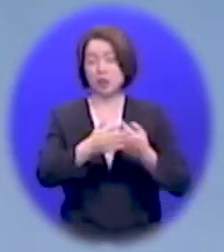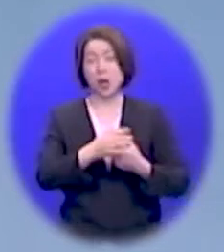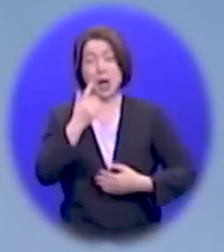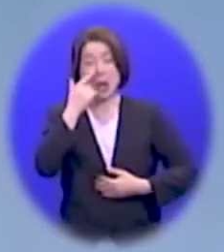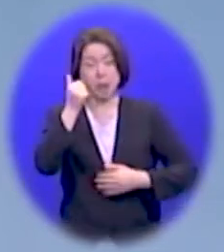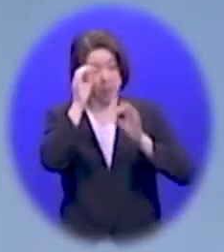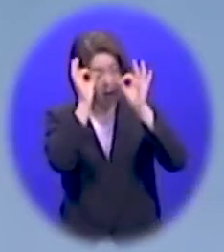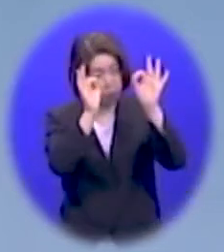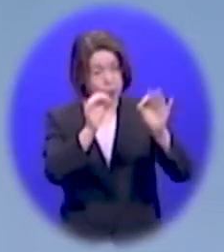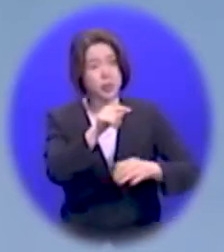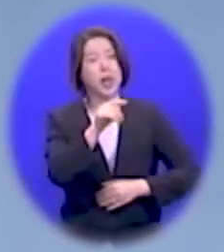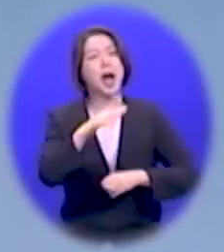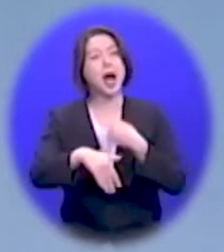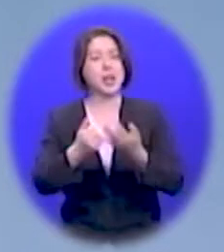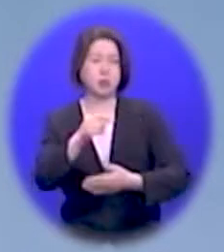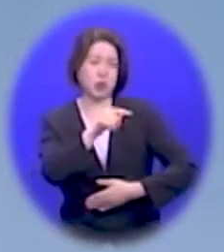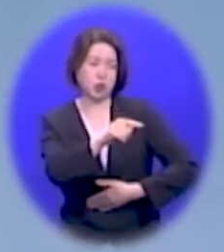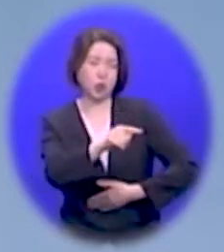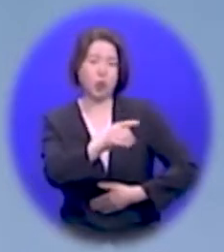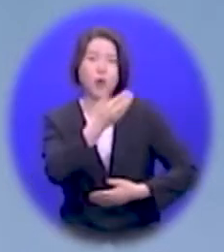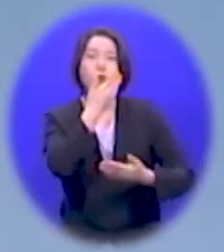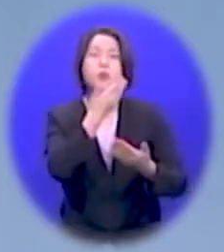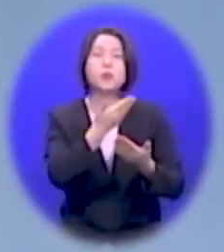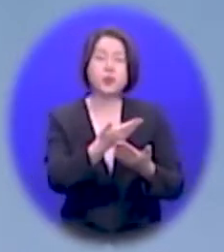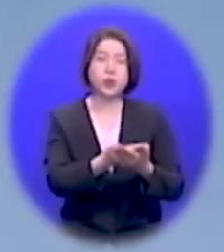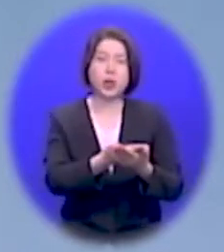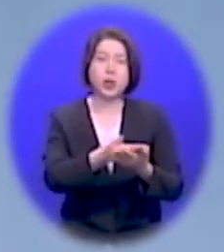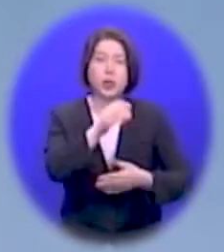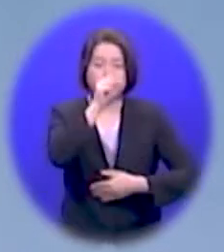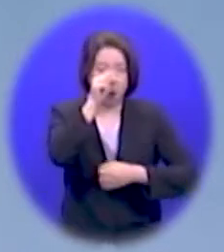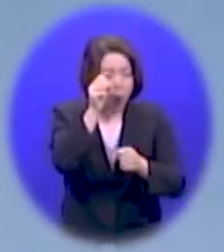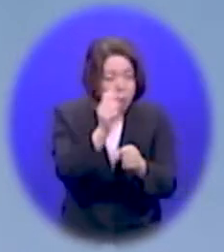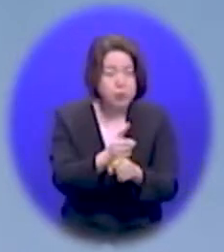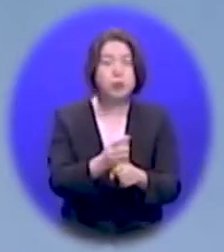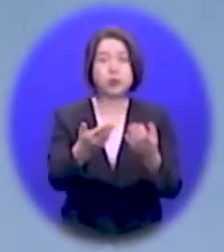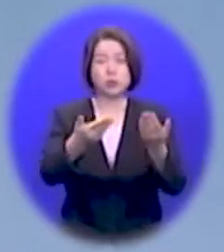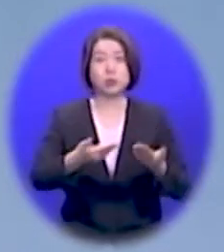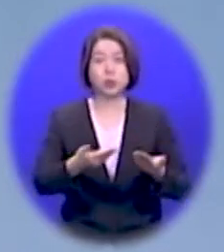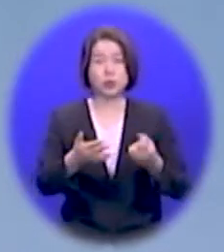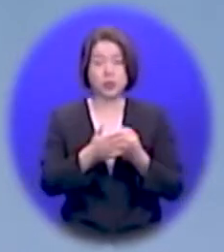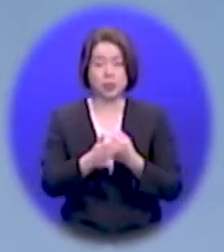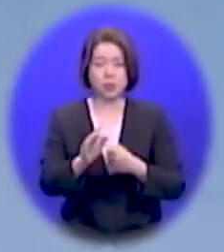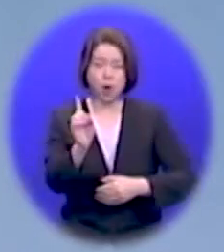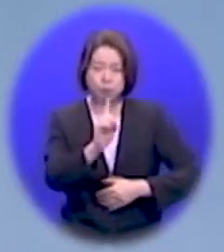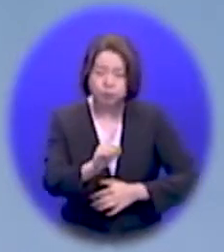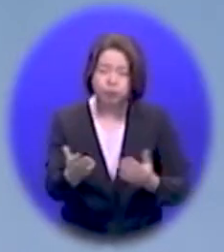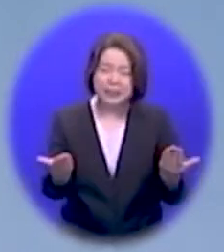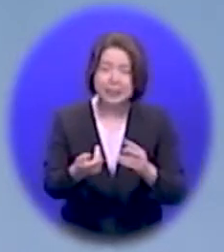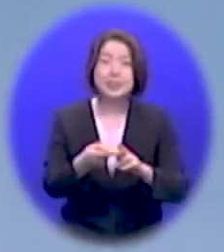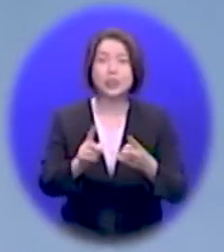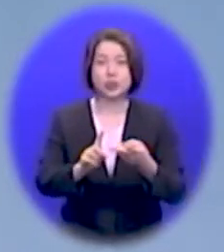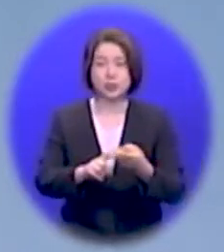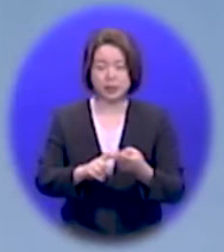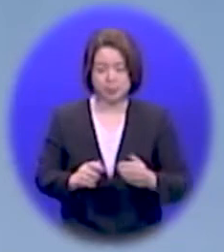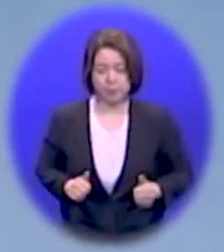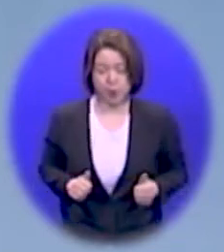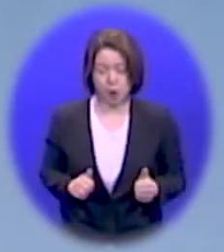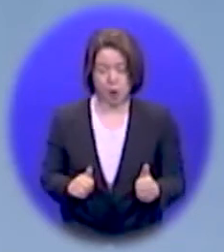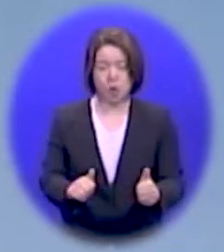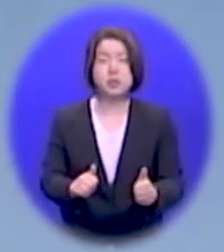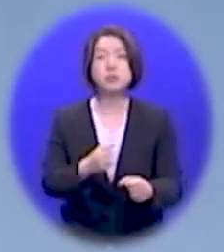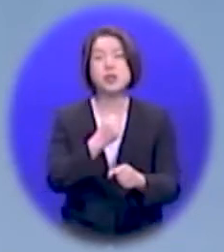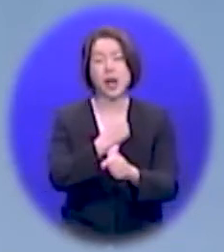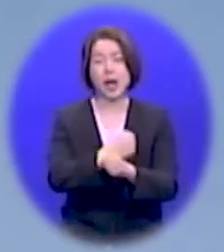너에게 참 귀하게 좋은 성품을 주셔서 무슨 일이든지 성실히 열심히 하는 성품을 주셨는데